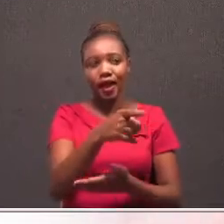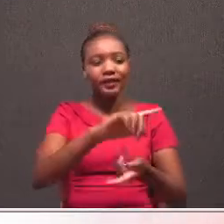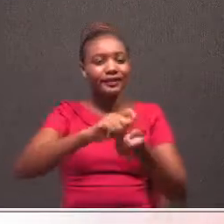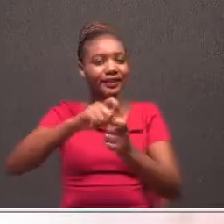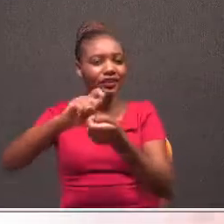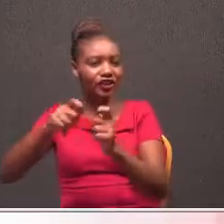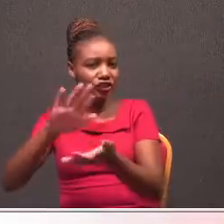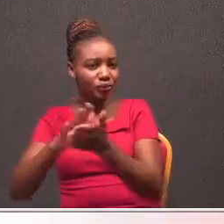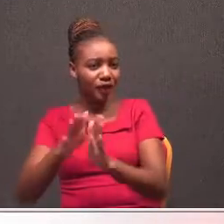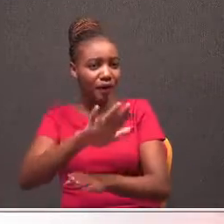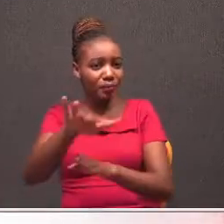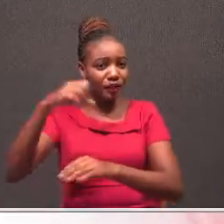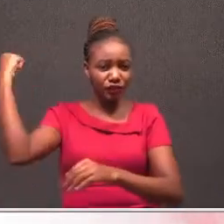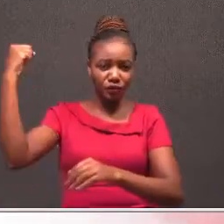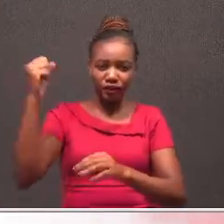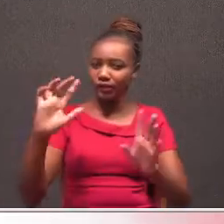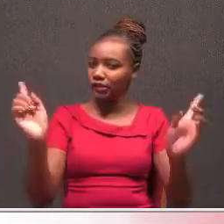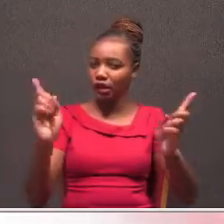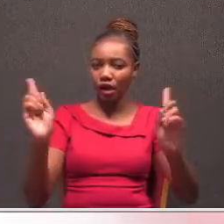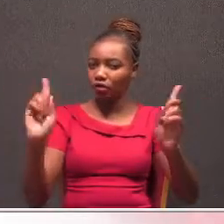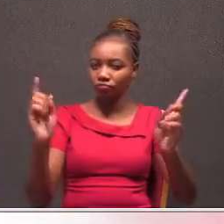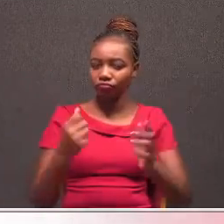yasibadilishwe yakawa ni uwanja wa kisiasa.